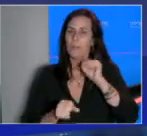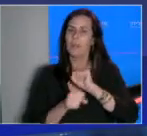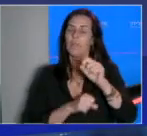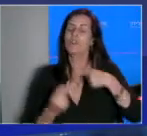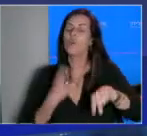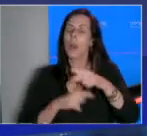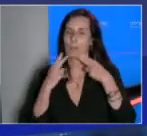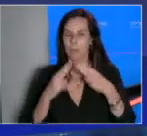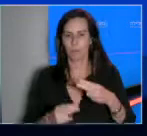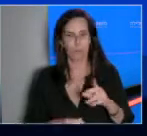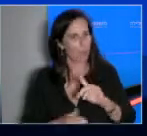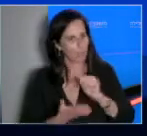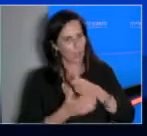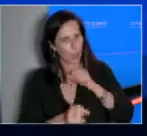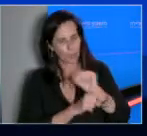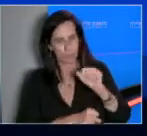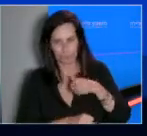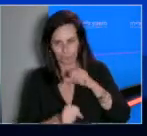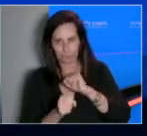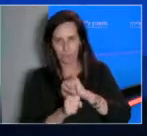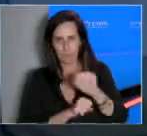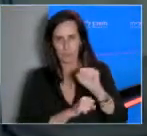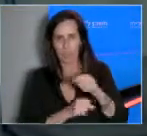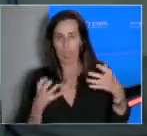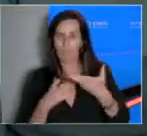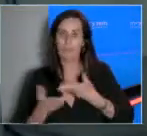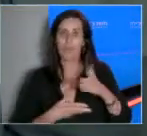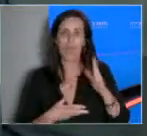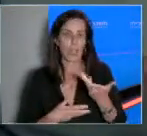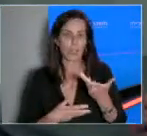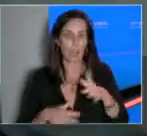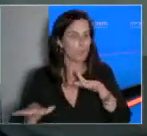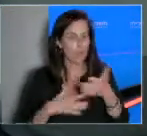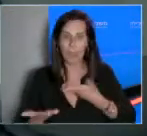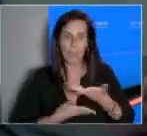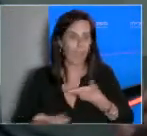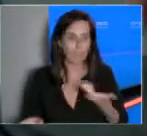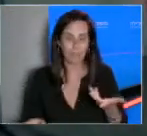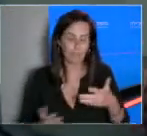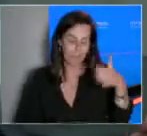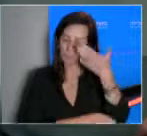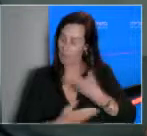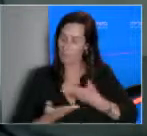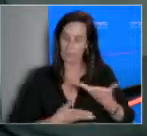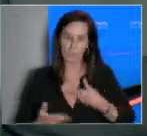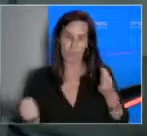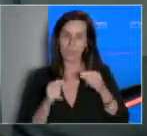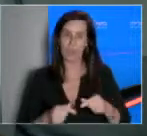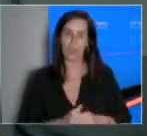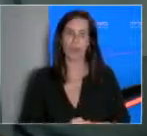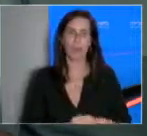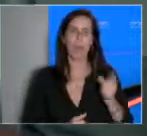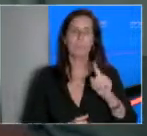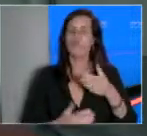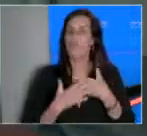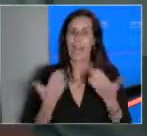שהעם מגיד. מה שאנחנו מלינים זה איך ש... העם מתייחס, איך שהממשלה והמדינה מתייחסת לדברים האלה,